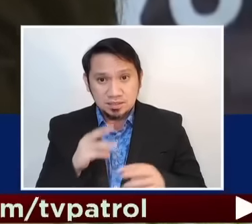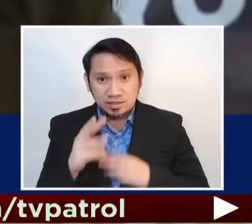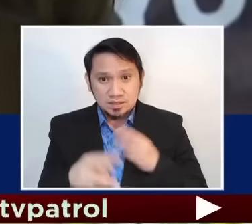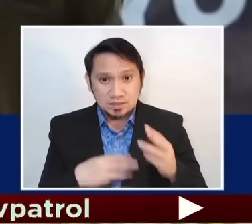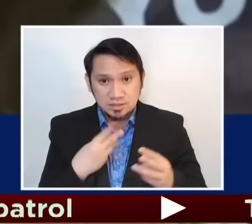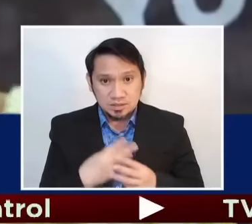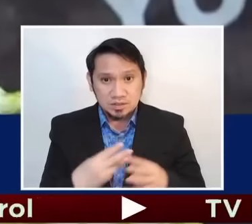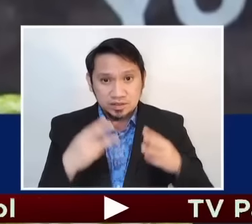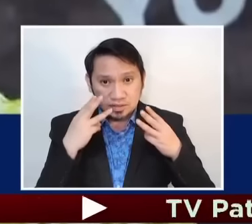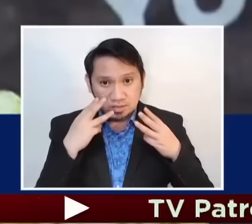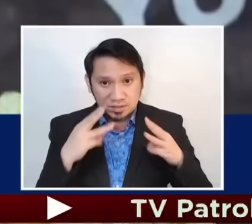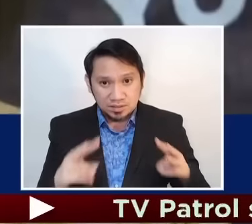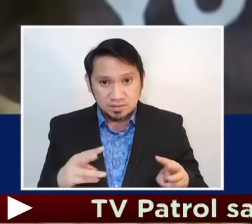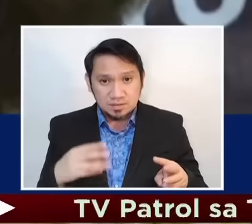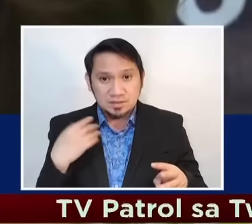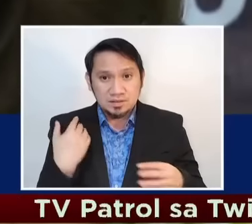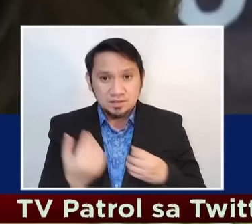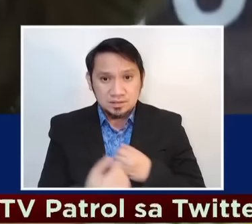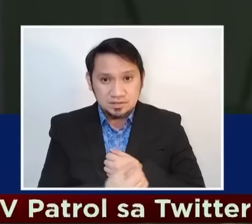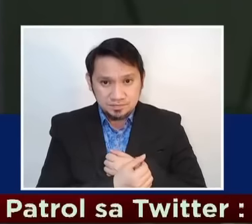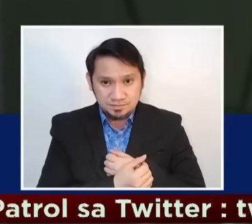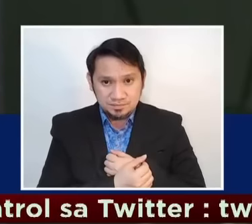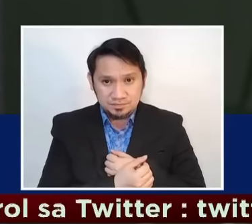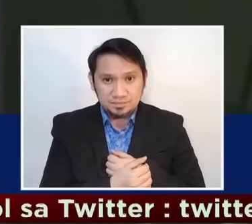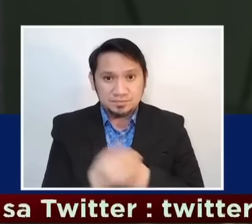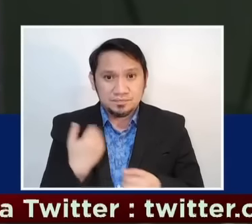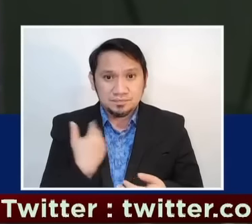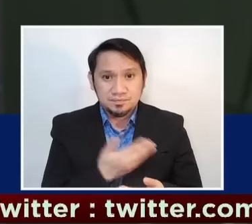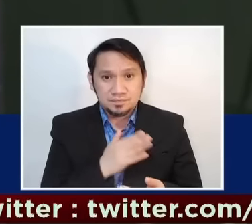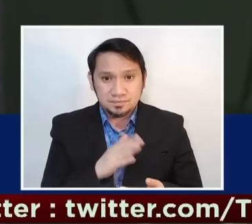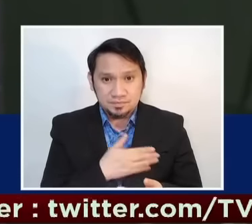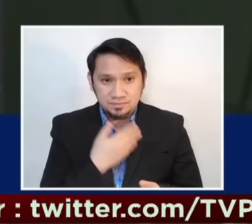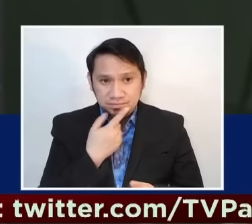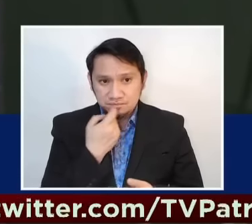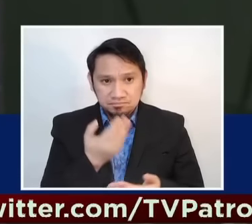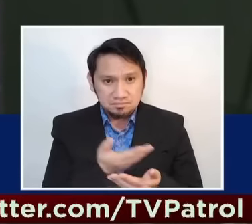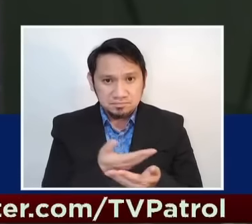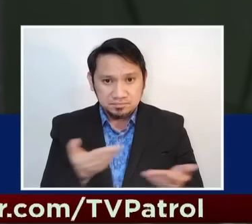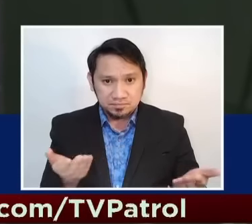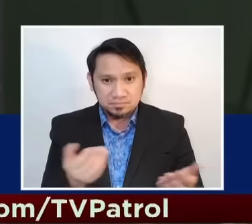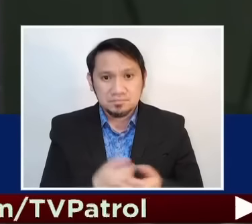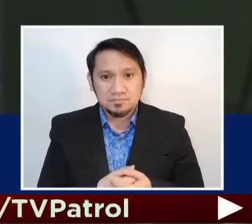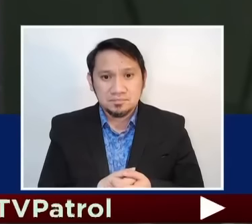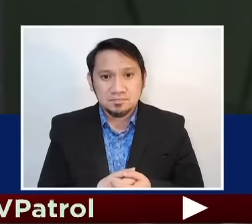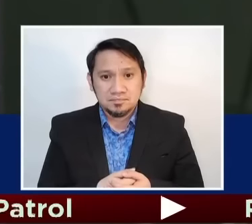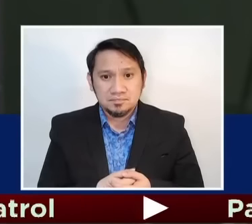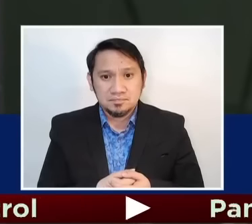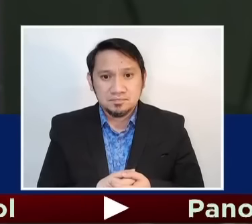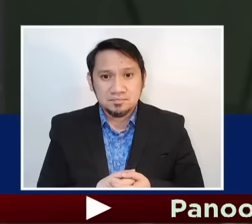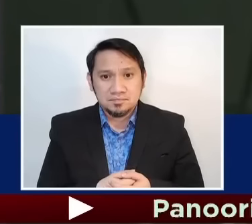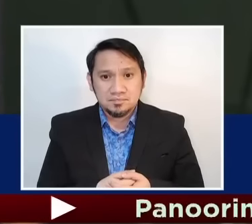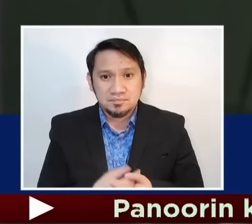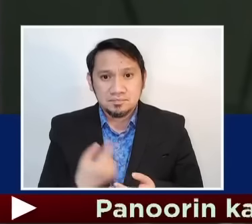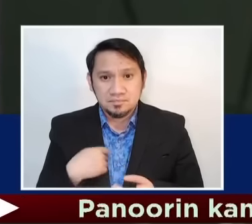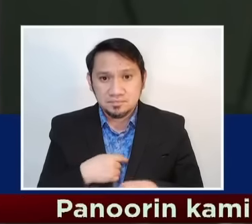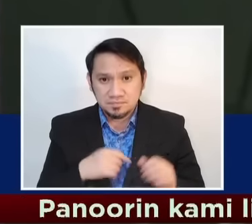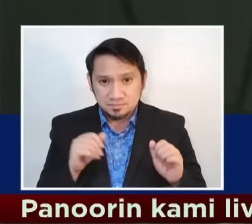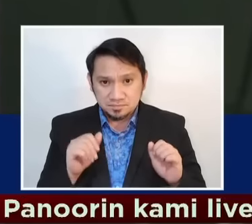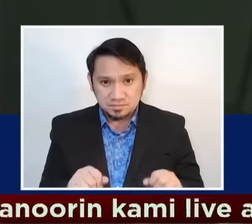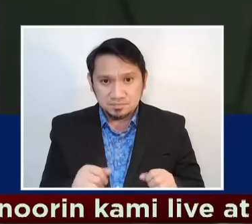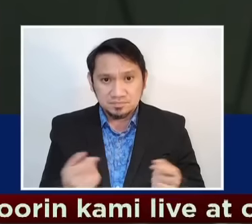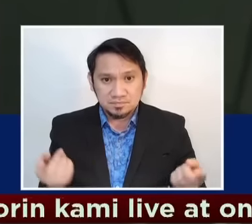watched and loved our song Feel My Rhythm. Because of you guys, all the Revelovs out there, we were able to